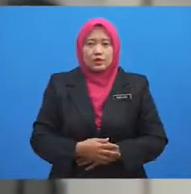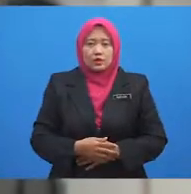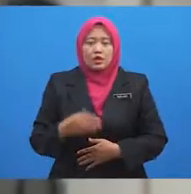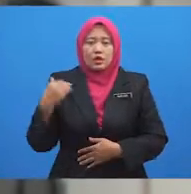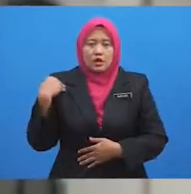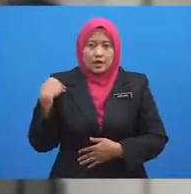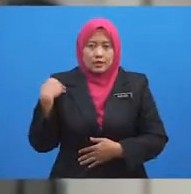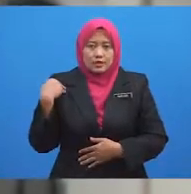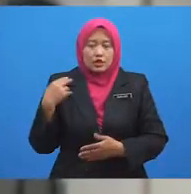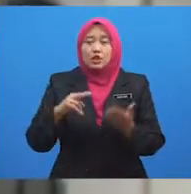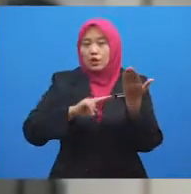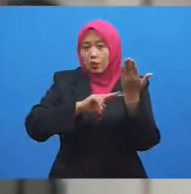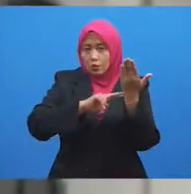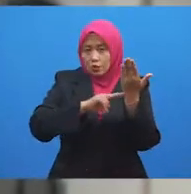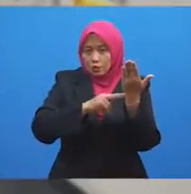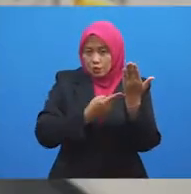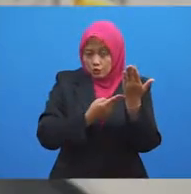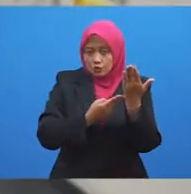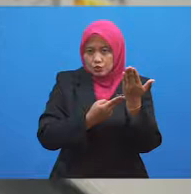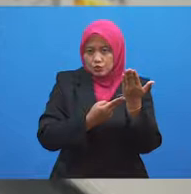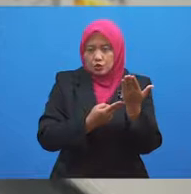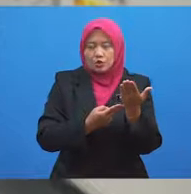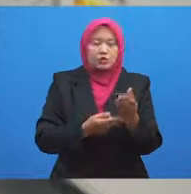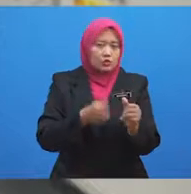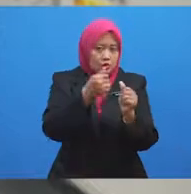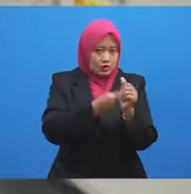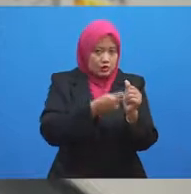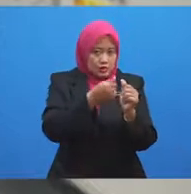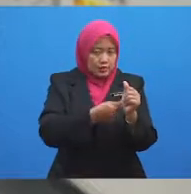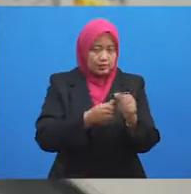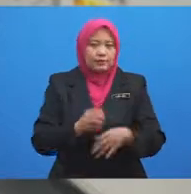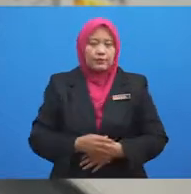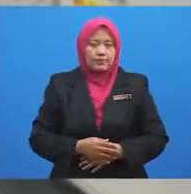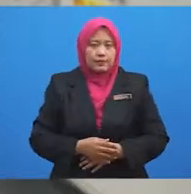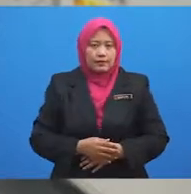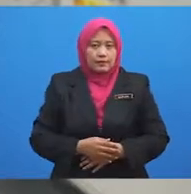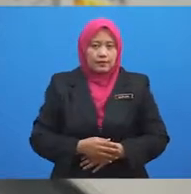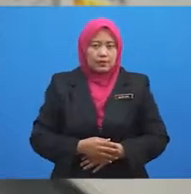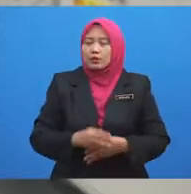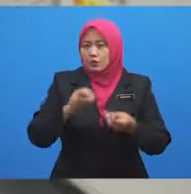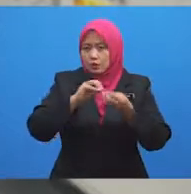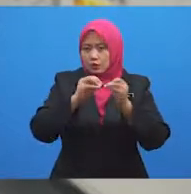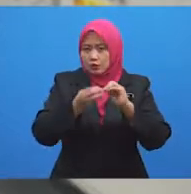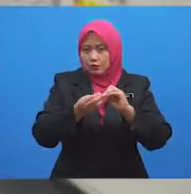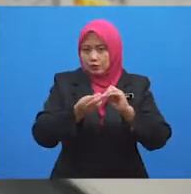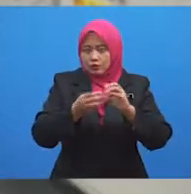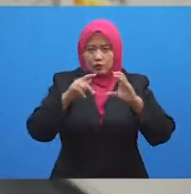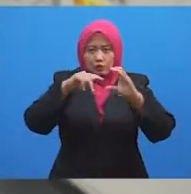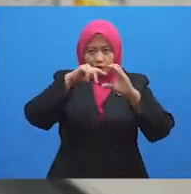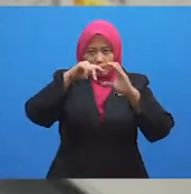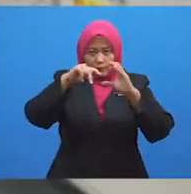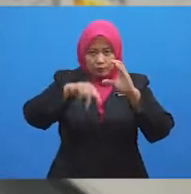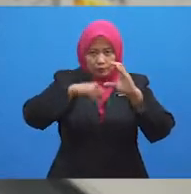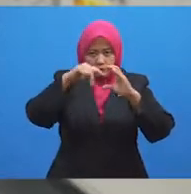yang atomnya mempunyai bilangan proton yang sama tetapi bilangan neutron